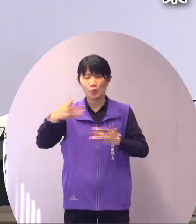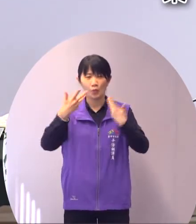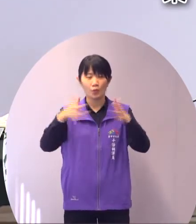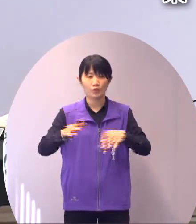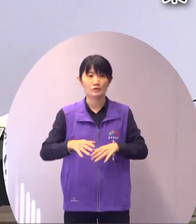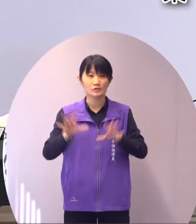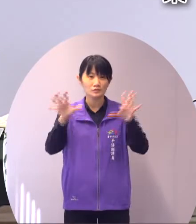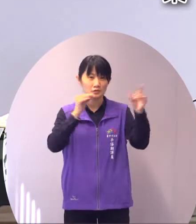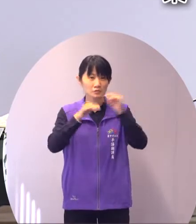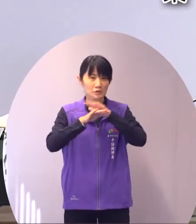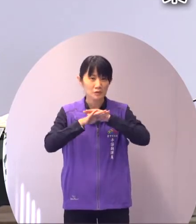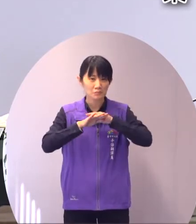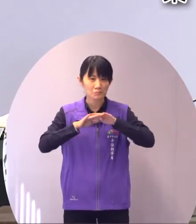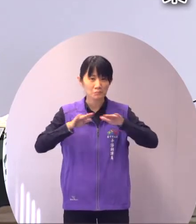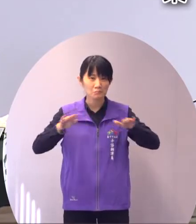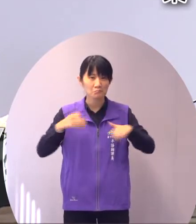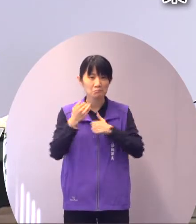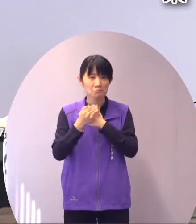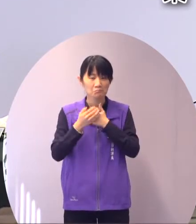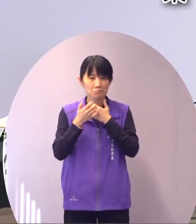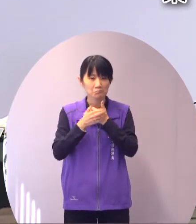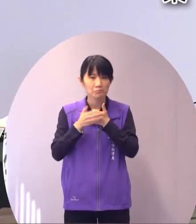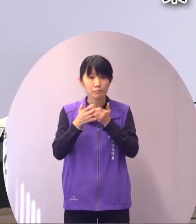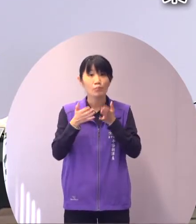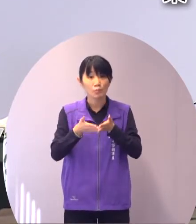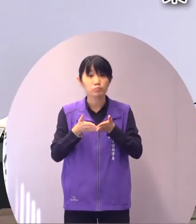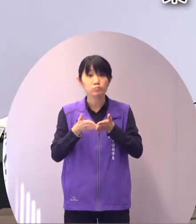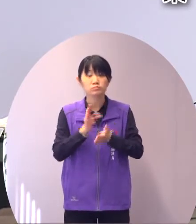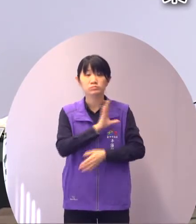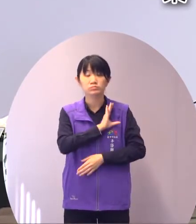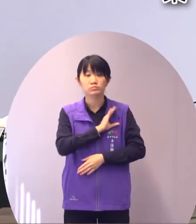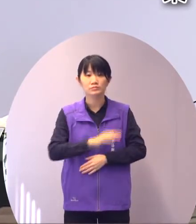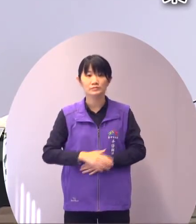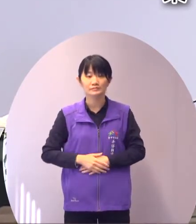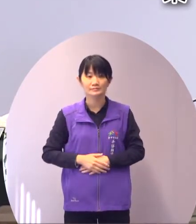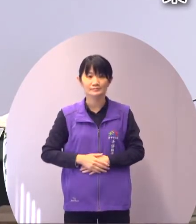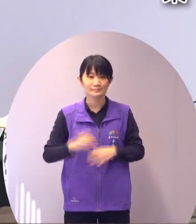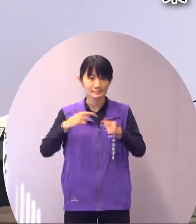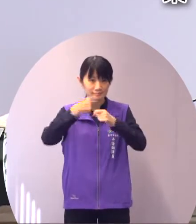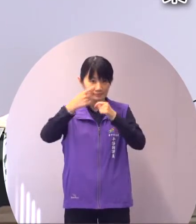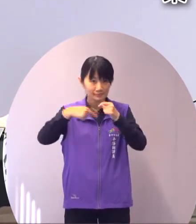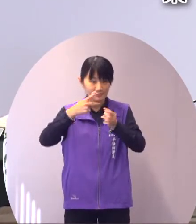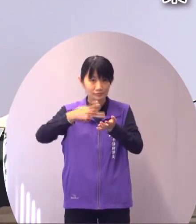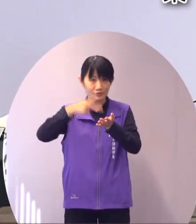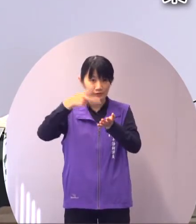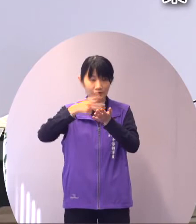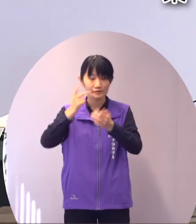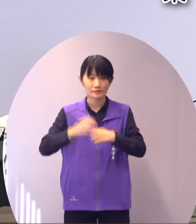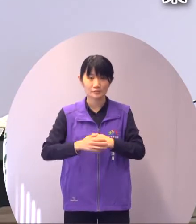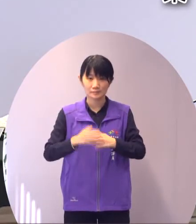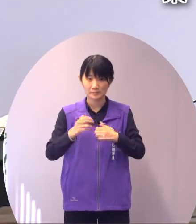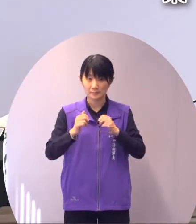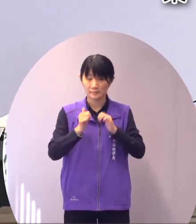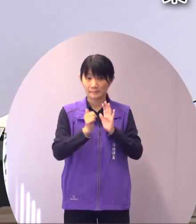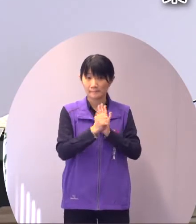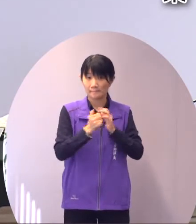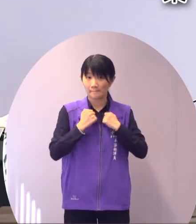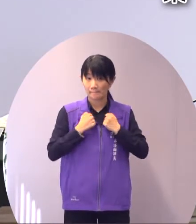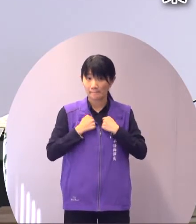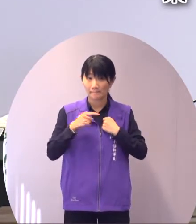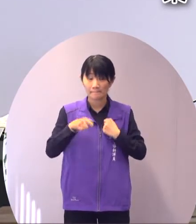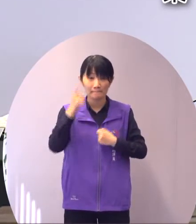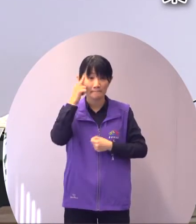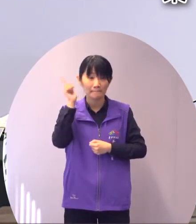治安也非常的重要。那每年做两次的这个演练，就是要等于是